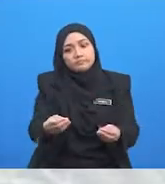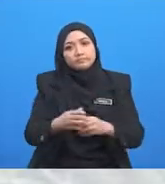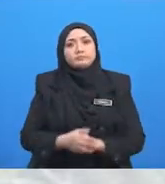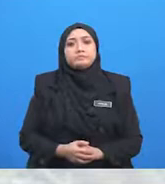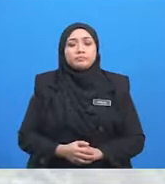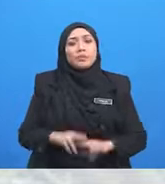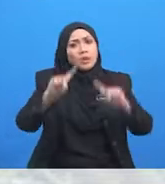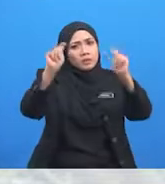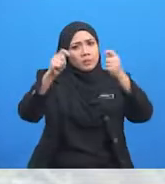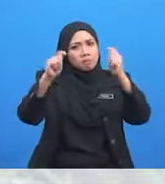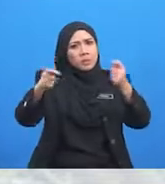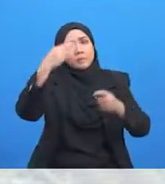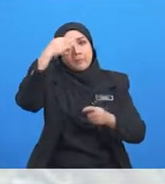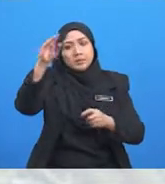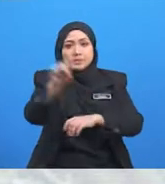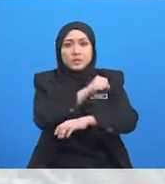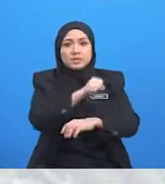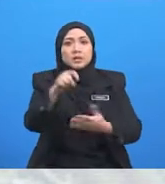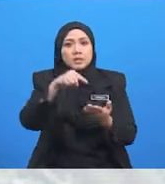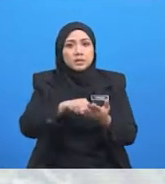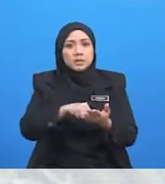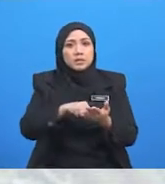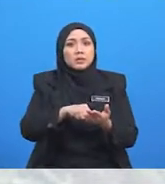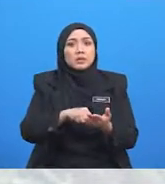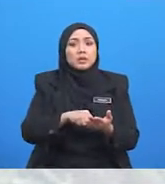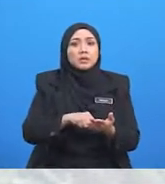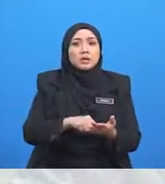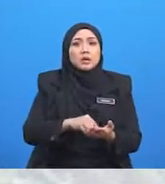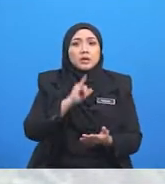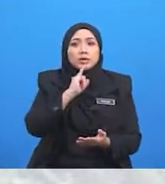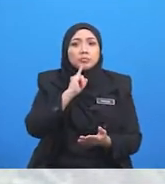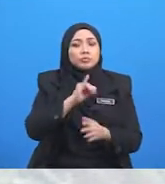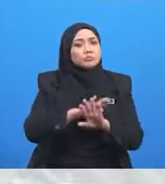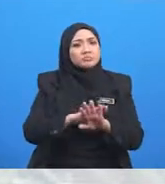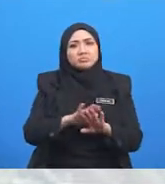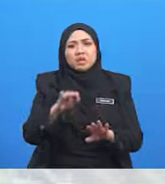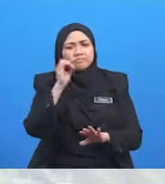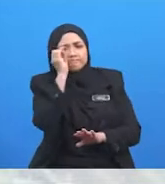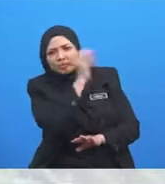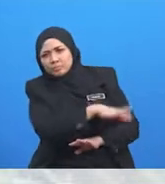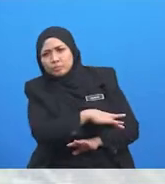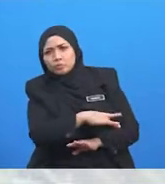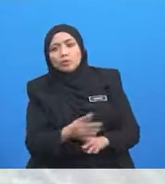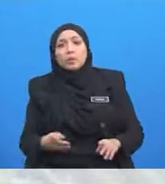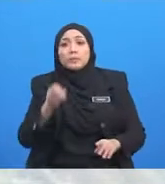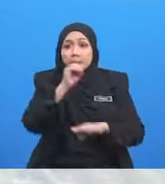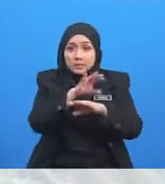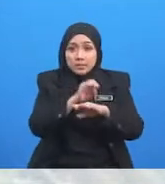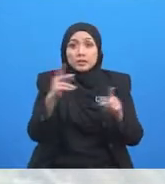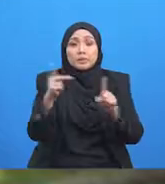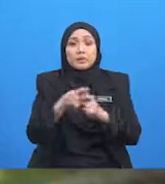Tema bagi sajak ini ialah ibu yang tidak pernah jemu berpesan kepada